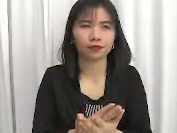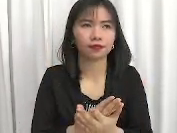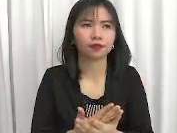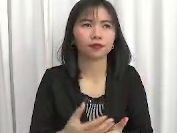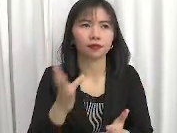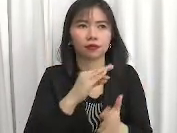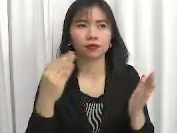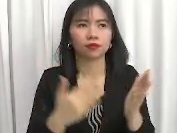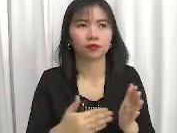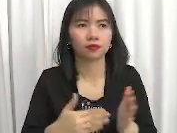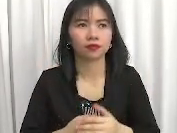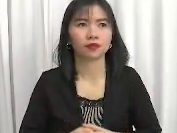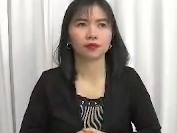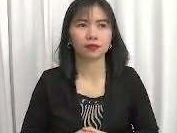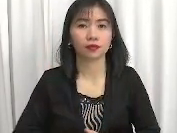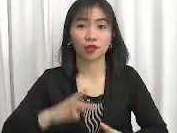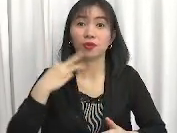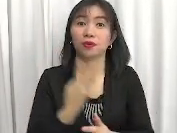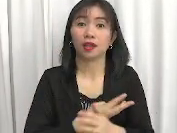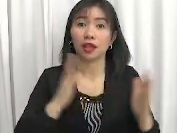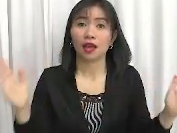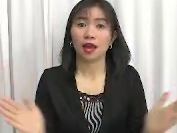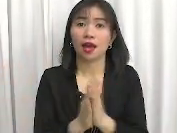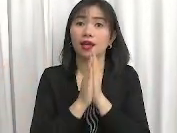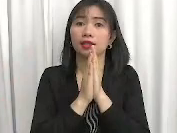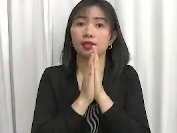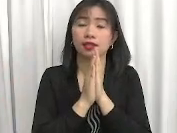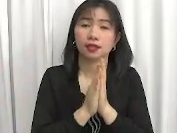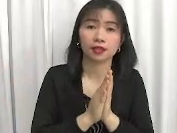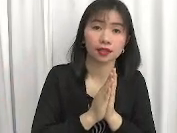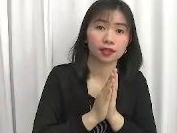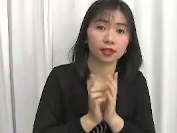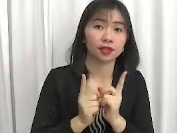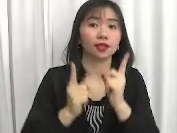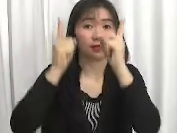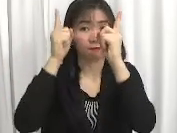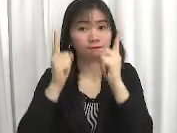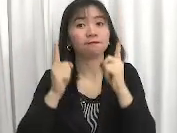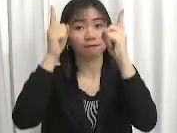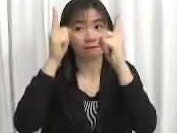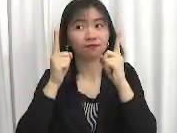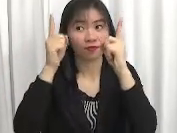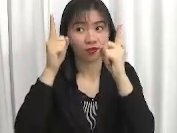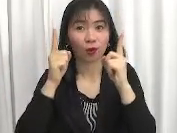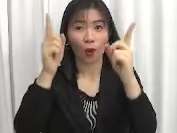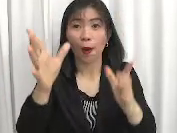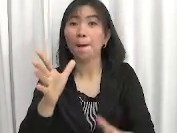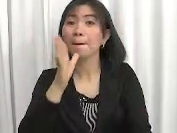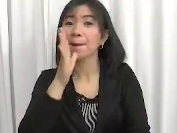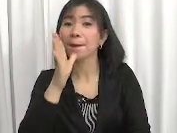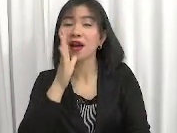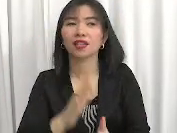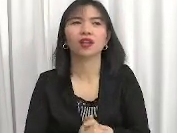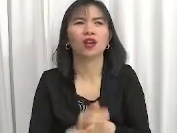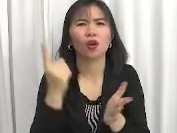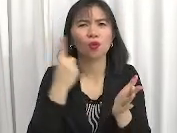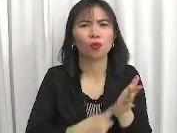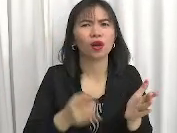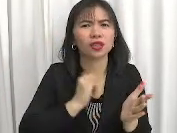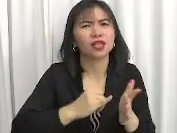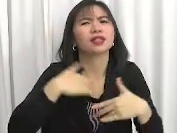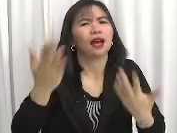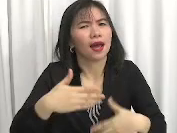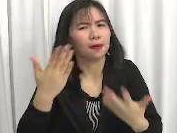na tatanungin itong dalawang magiting na host nitong programang ito. Kung ano pa talaga yung Happy